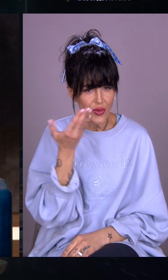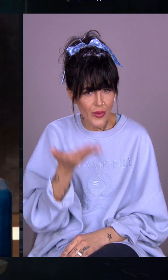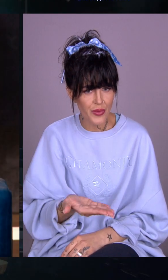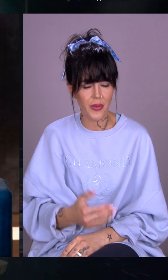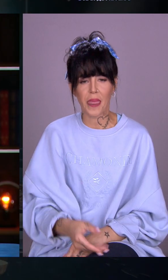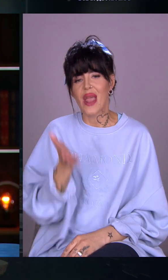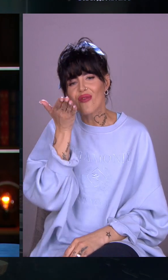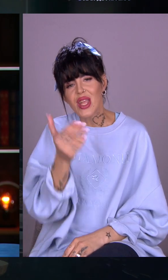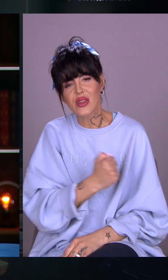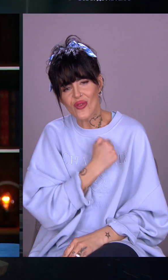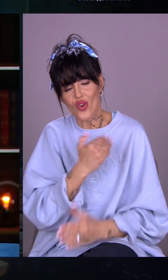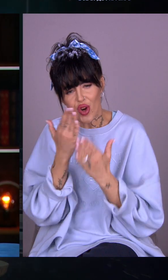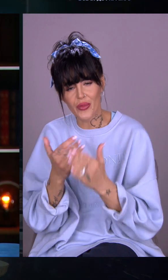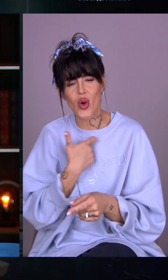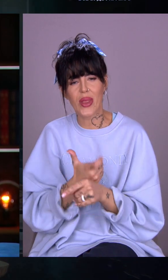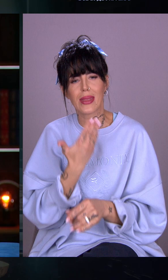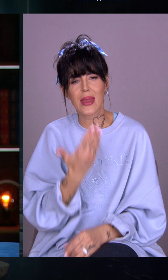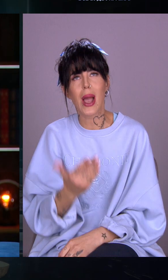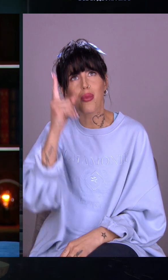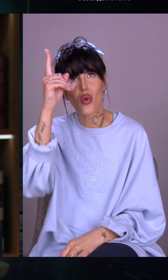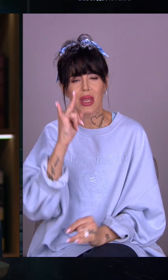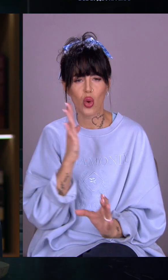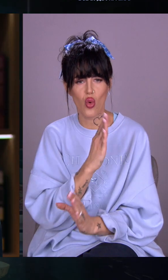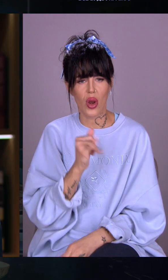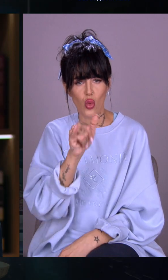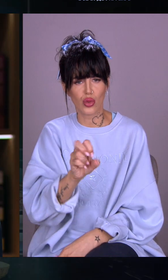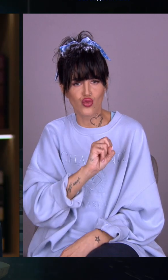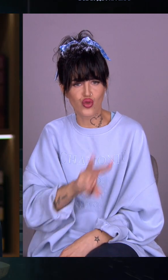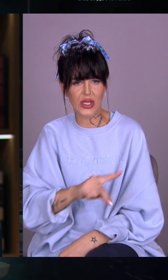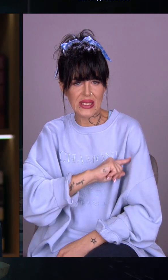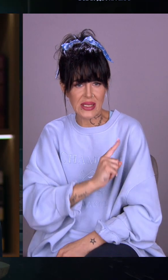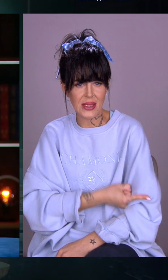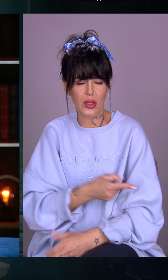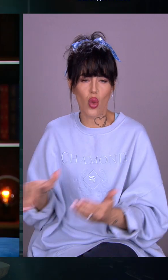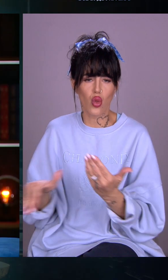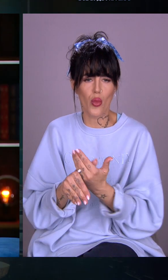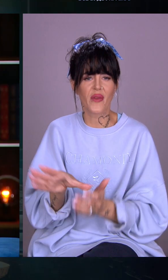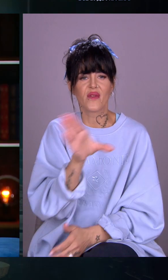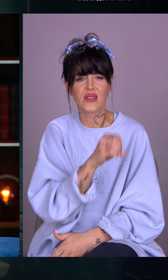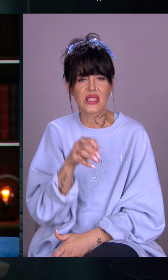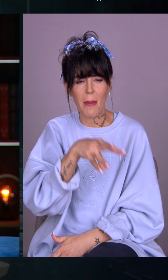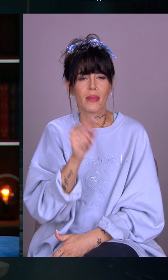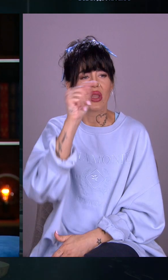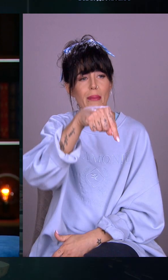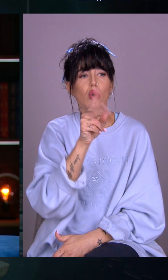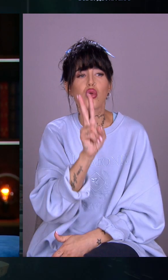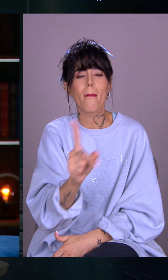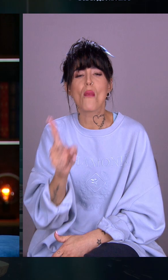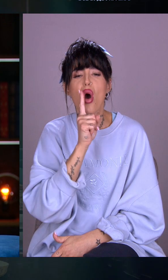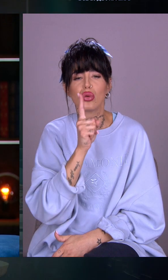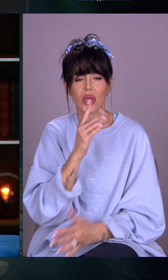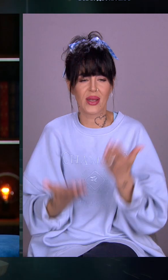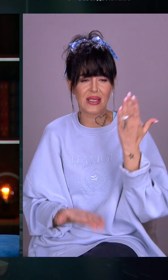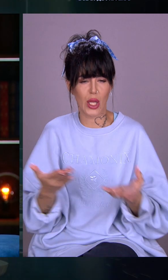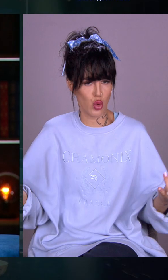я вдячна Богові і долі, що у вас вистачає сил допомагати тим, хто іноді мовчить про те, що їм потрібна